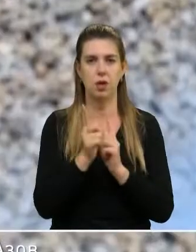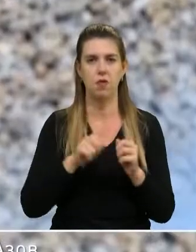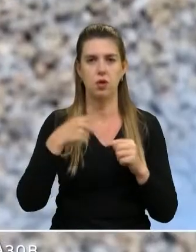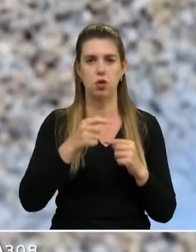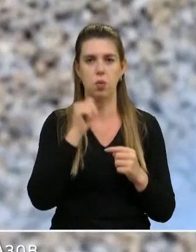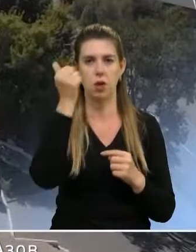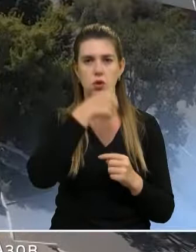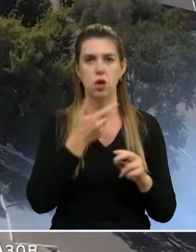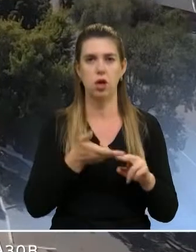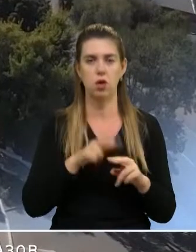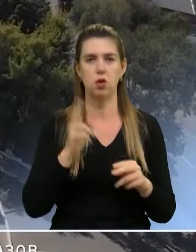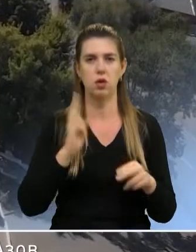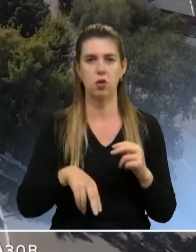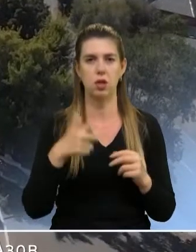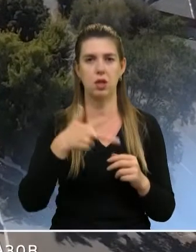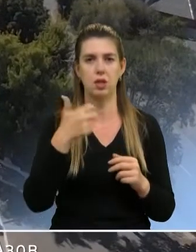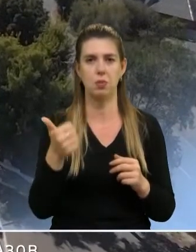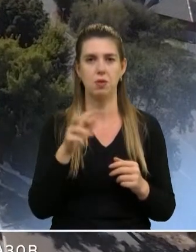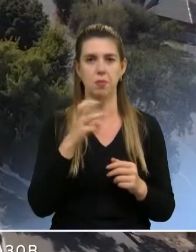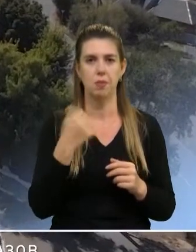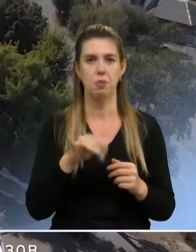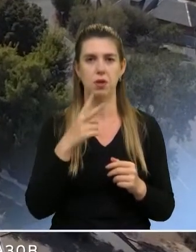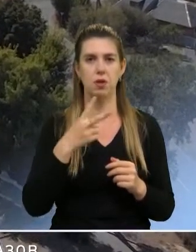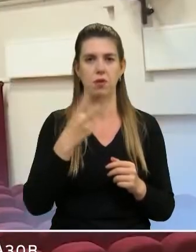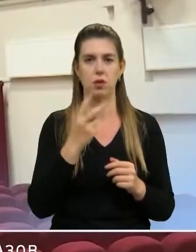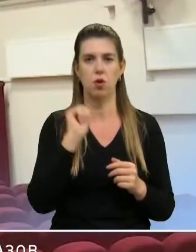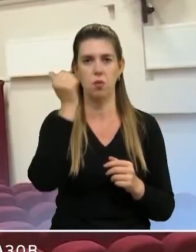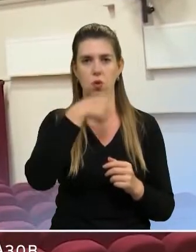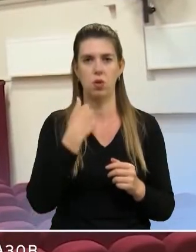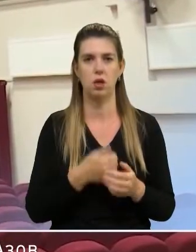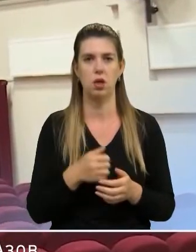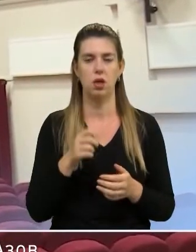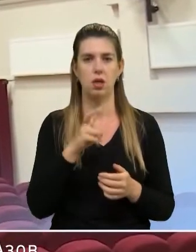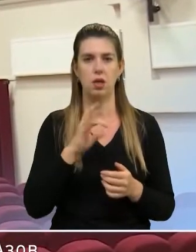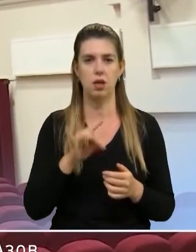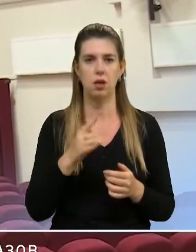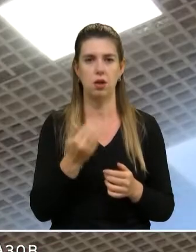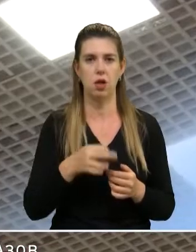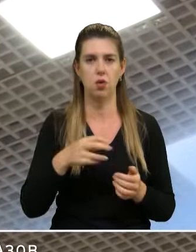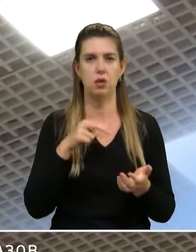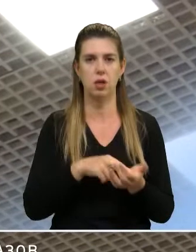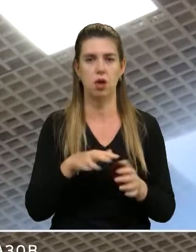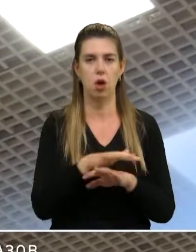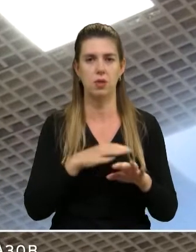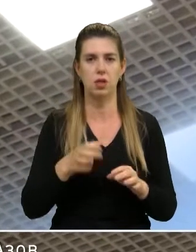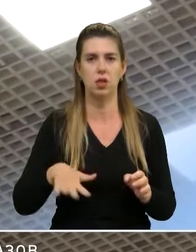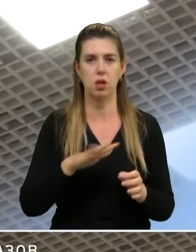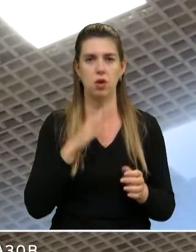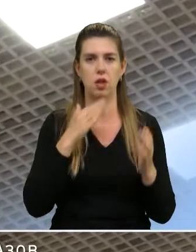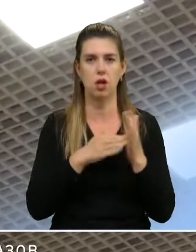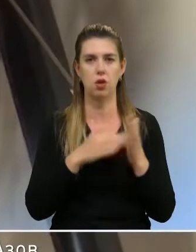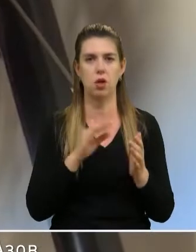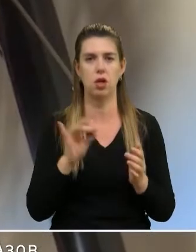году, которое завершилось 31 мая 2022 года, лидерами Донского региона стали общественные территории